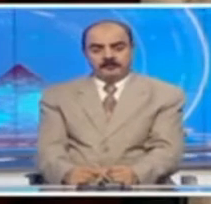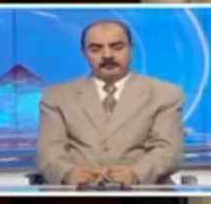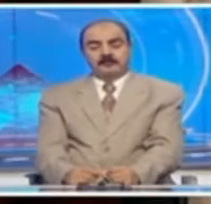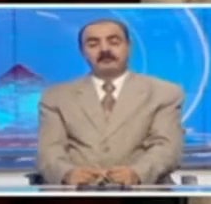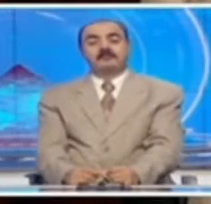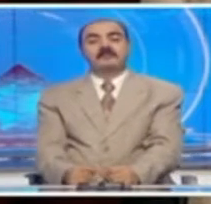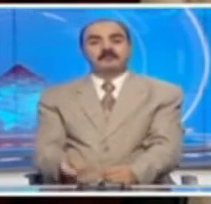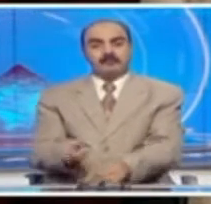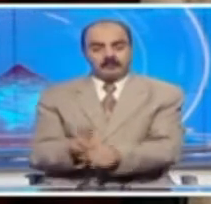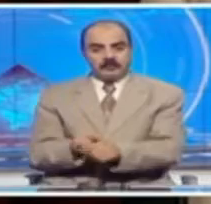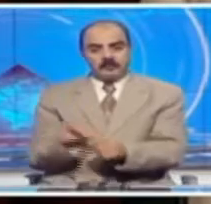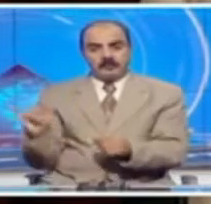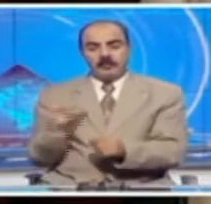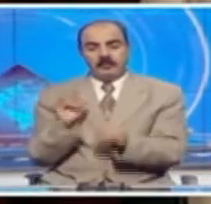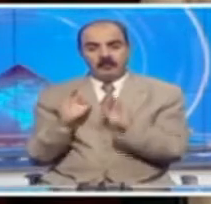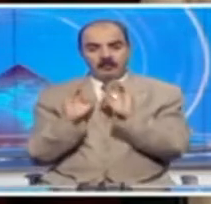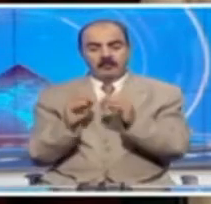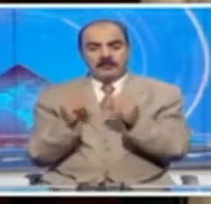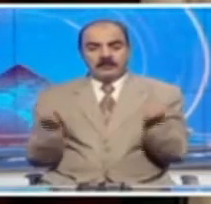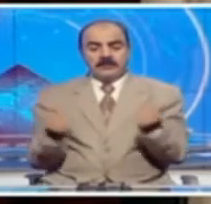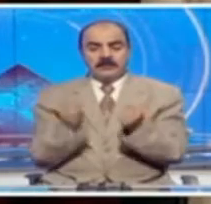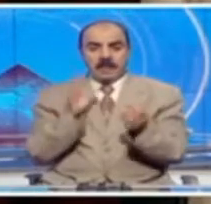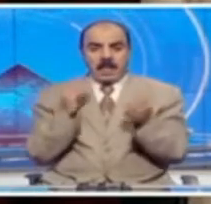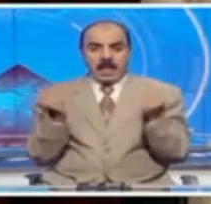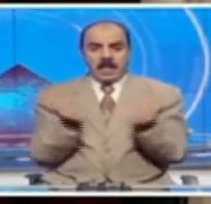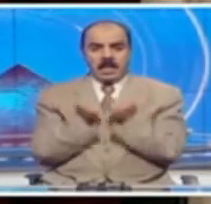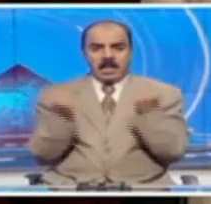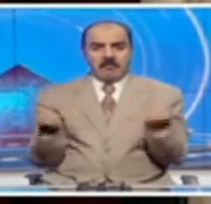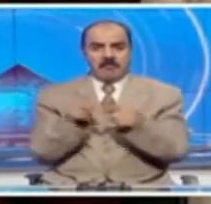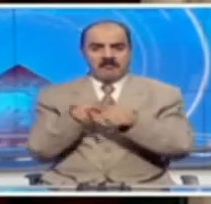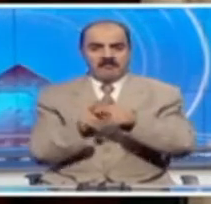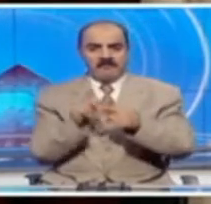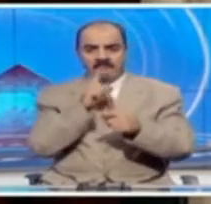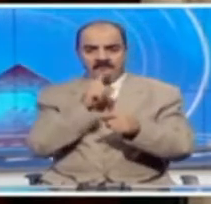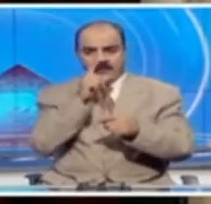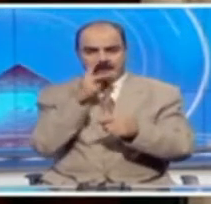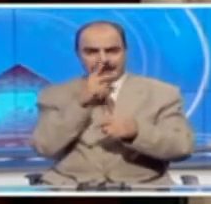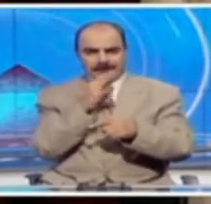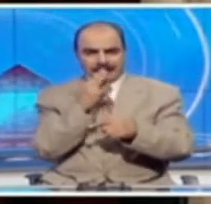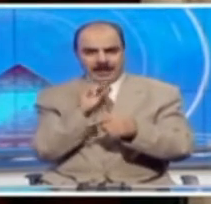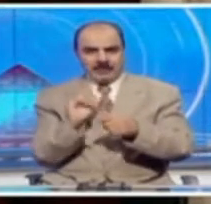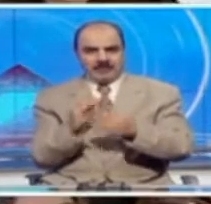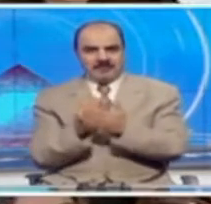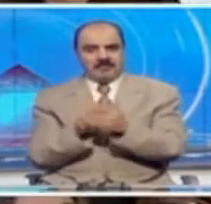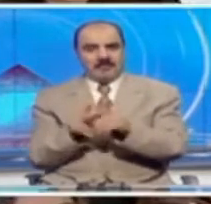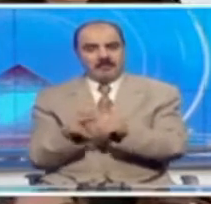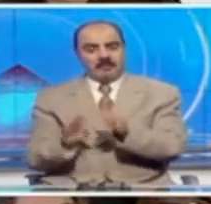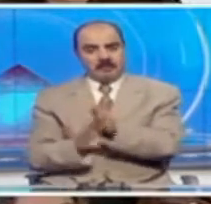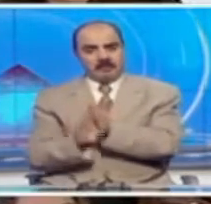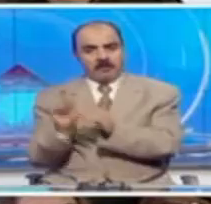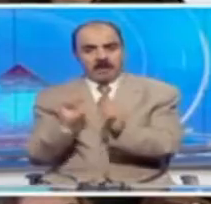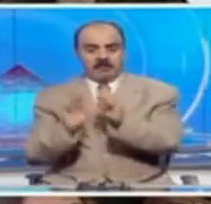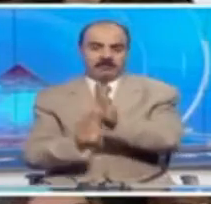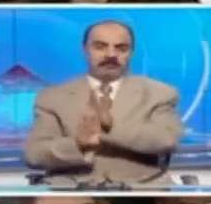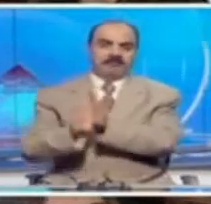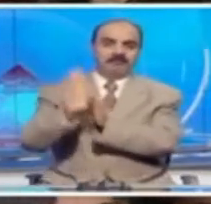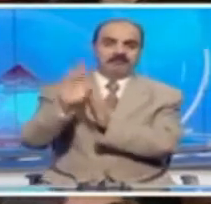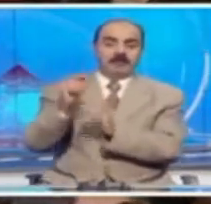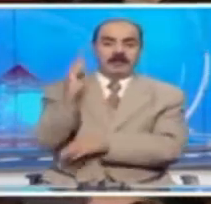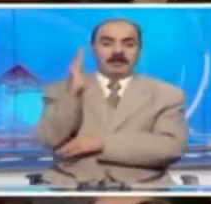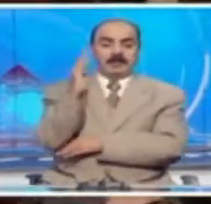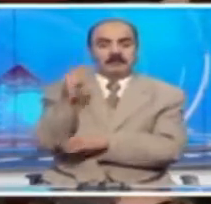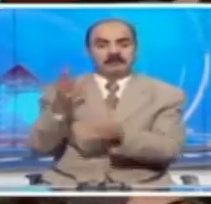كما أولت اهتماما كبيرا بالتعليم الفني الذي يعد عنصر جوهري للتنمية الحقيقية ومصدر